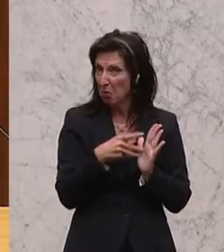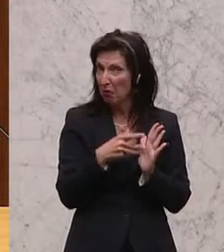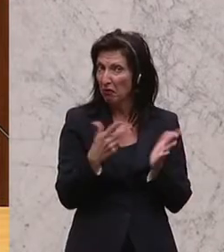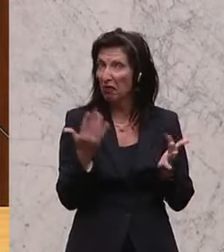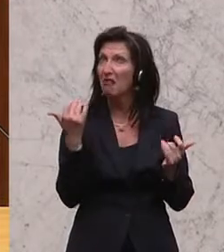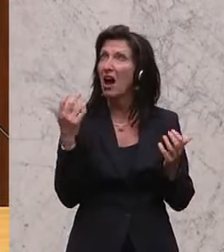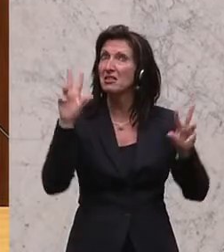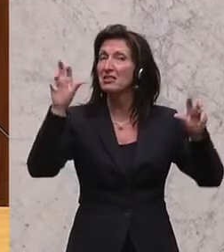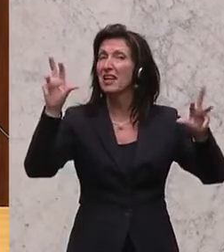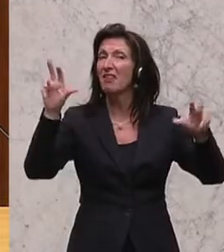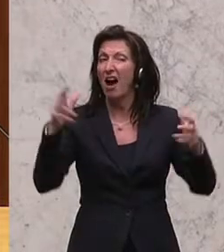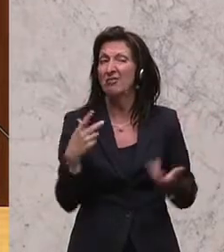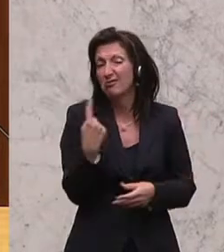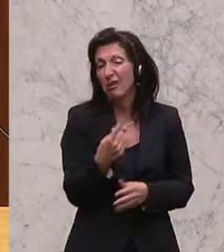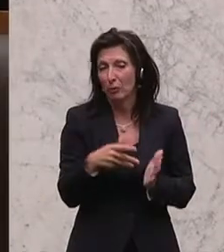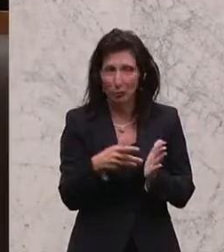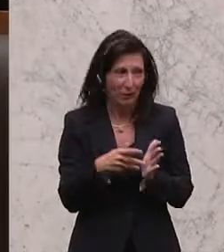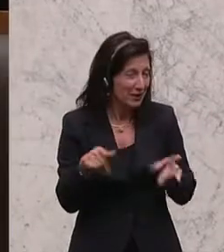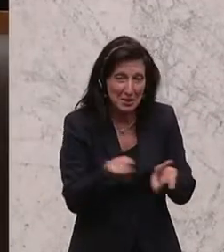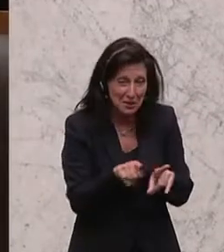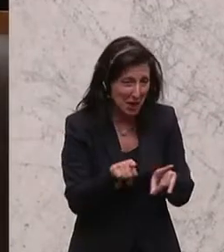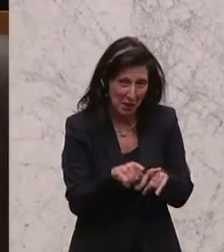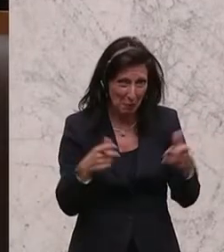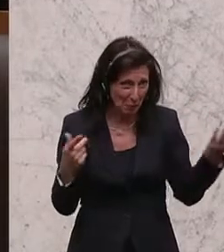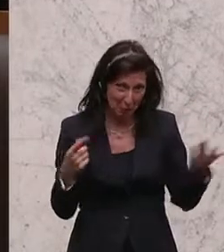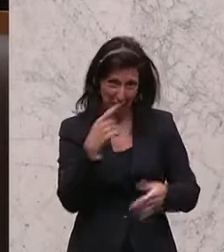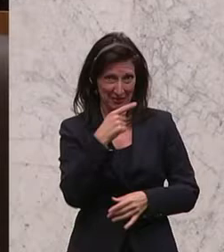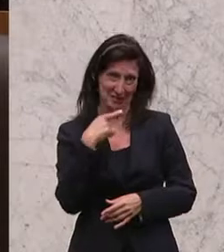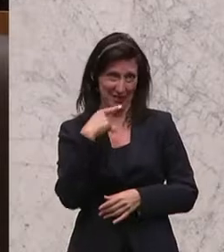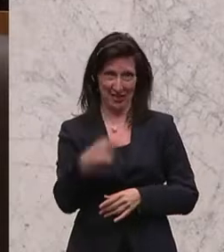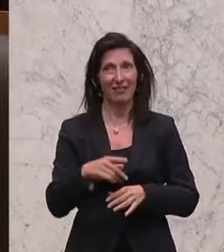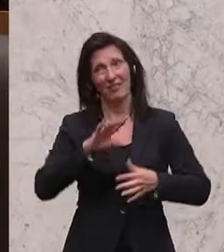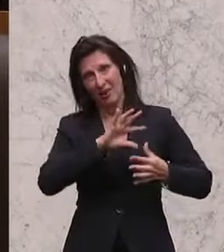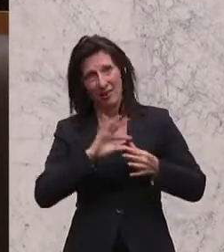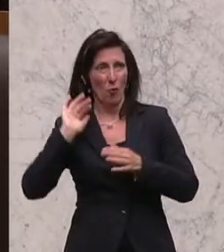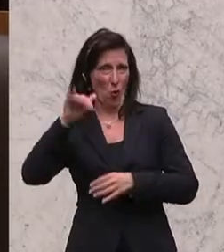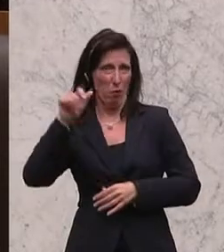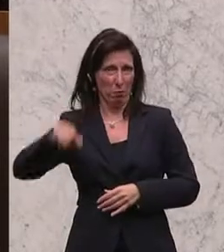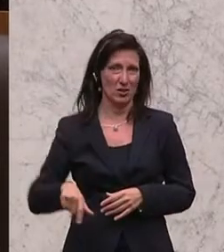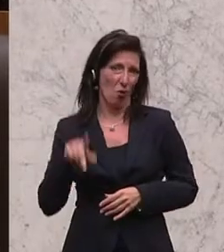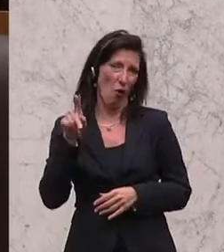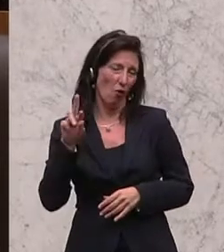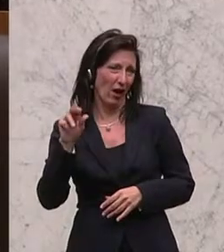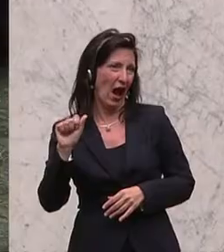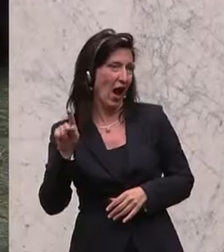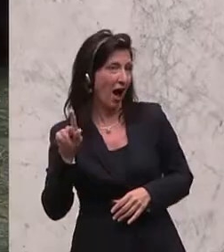Wahrheit ist das ja das gleiche Argument, wie Sie mit Kraker ins Treffen geführt haben.